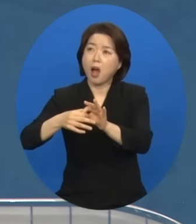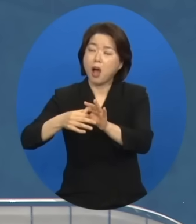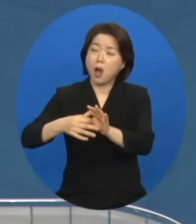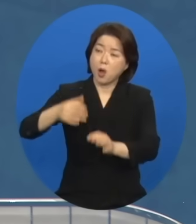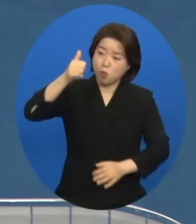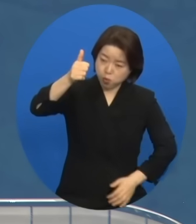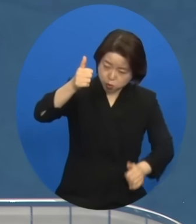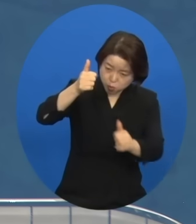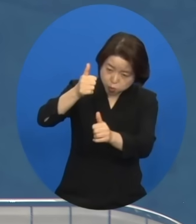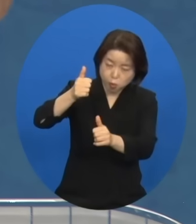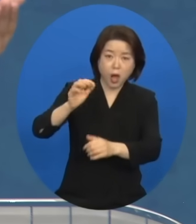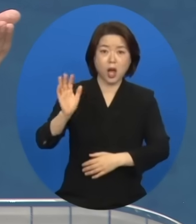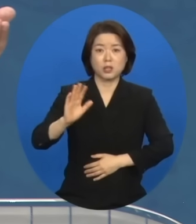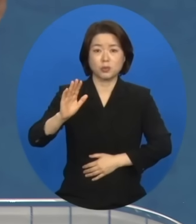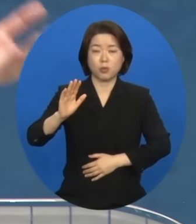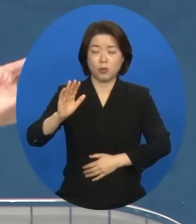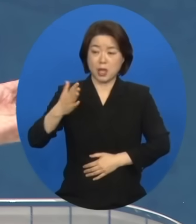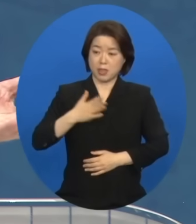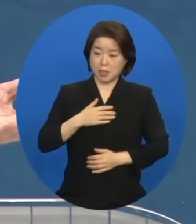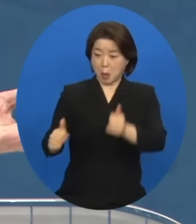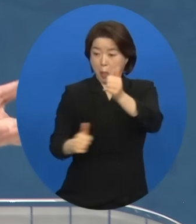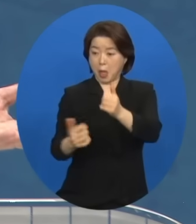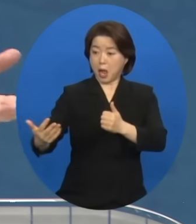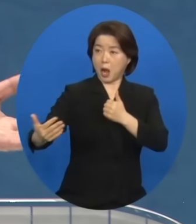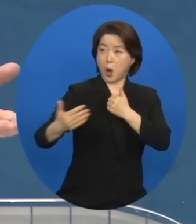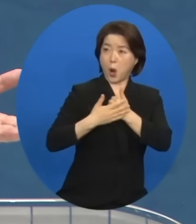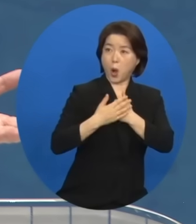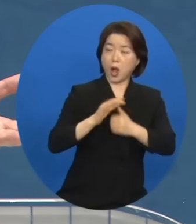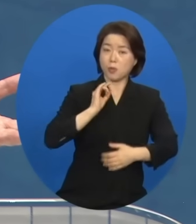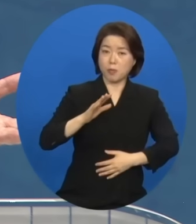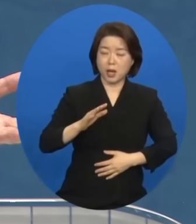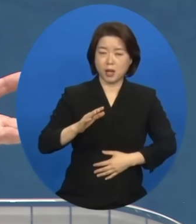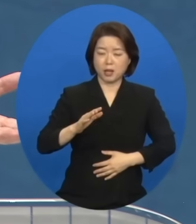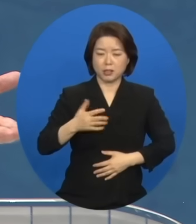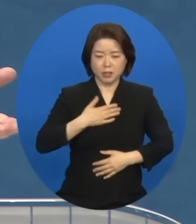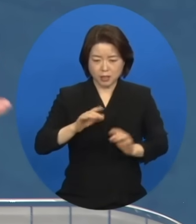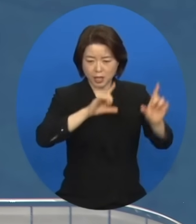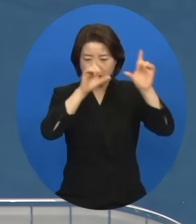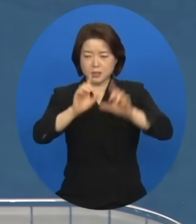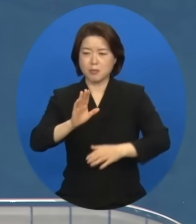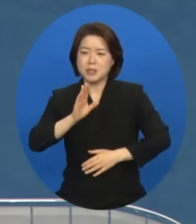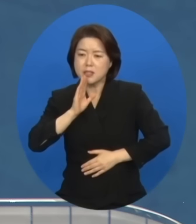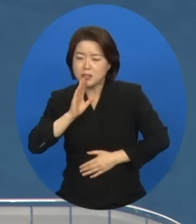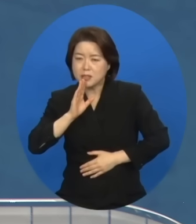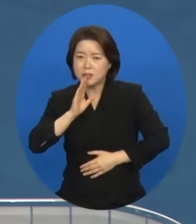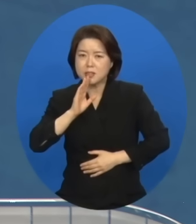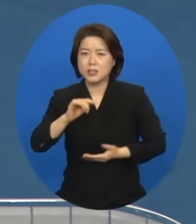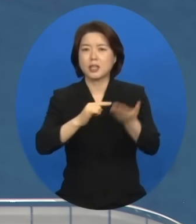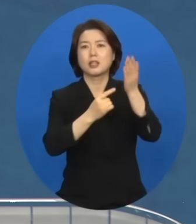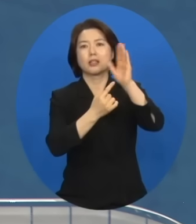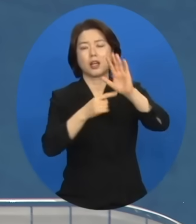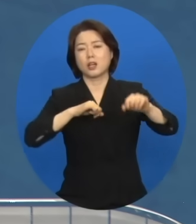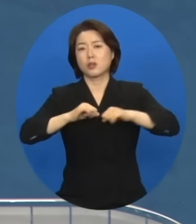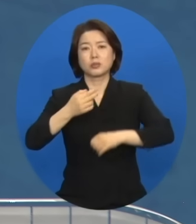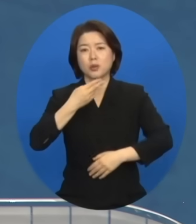관계니까 하나님은 제 삶의 실제가 되실 수가 없었던 것이었어요. 그리고 기도가